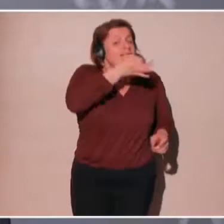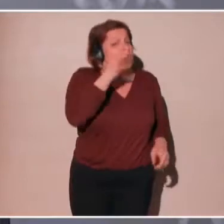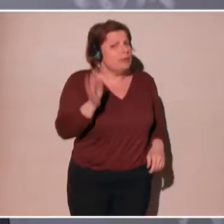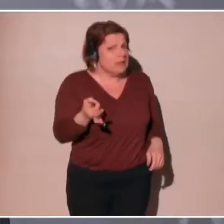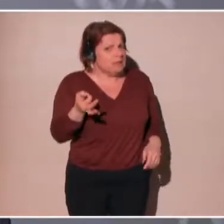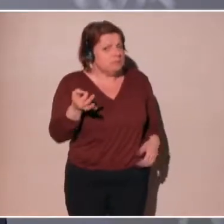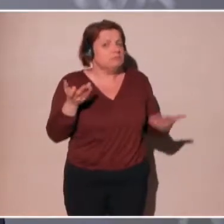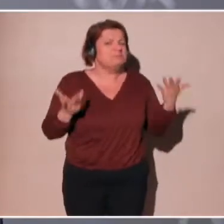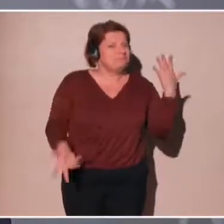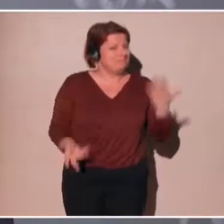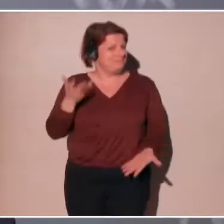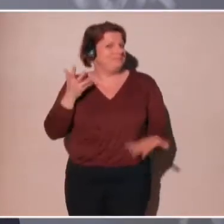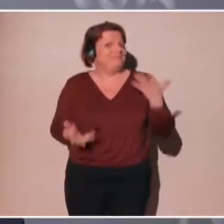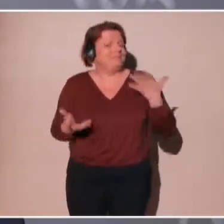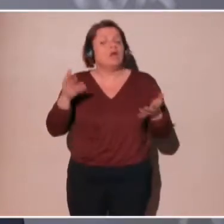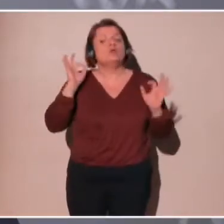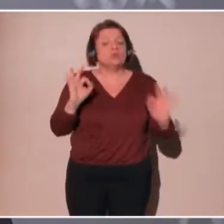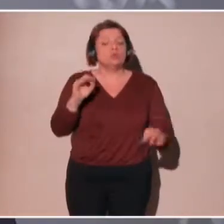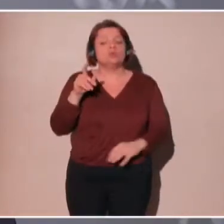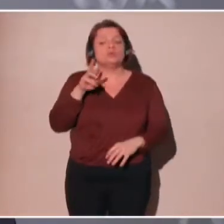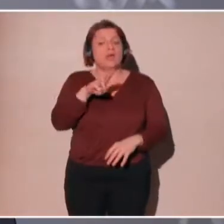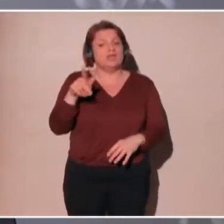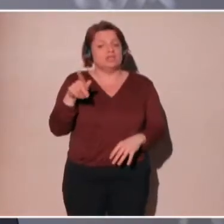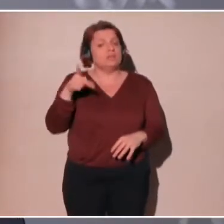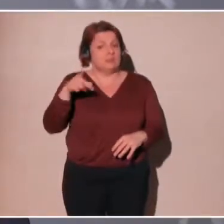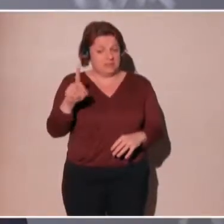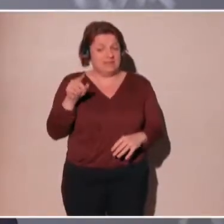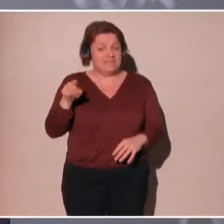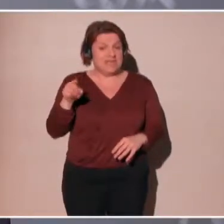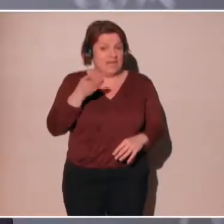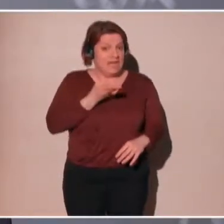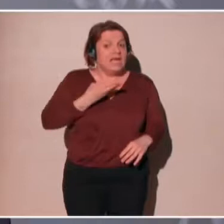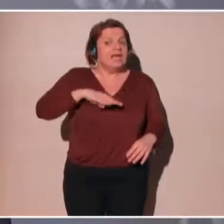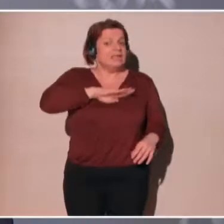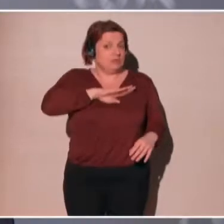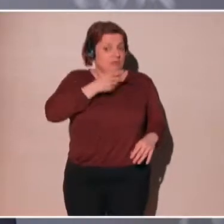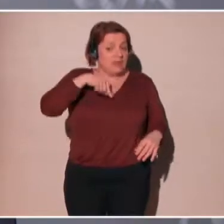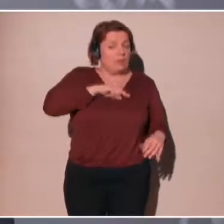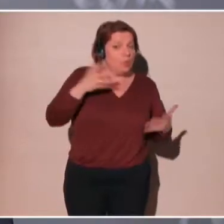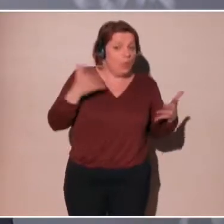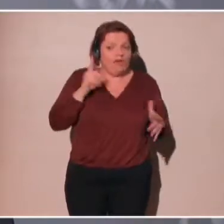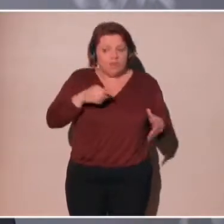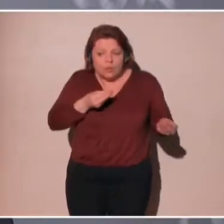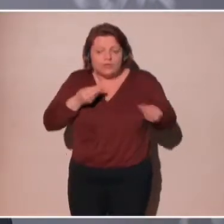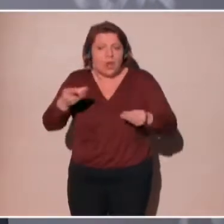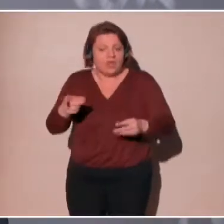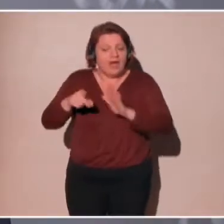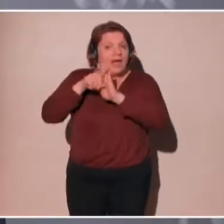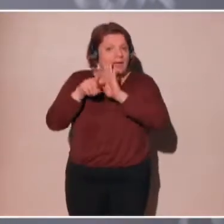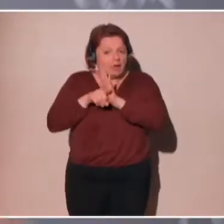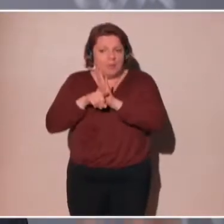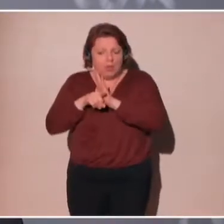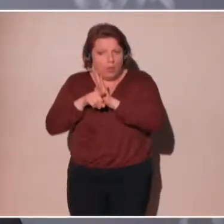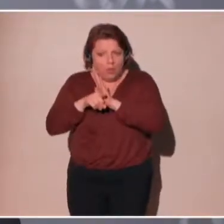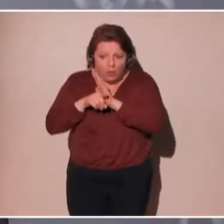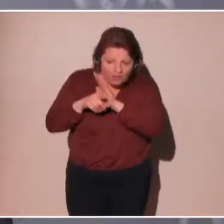doit se poser. Et je crois que RGPD, une de nos responsabilités, ce sera de le faire vivre, ce règlement. Ce règlement, il faudra qu'on le surveille